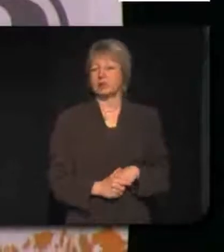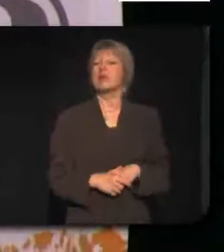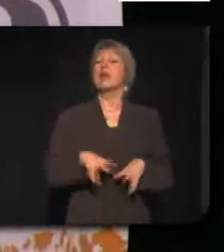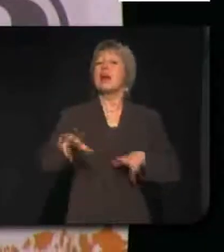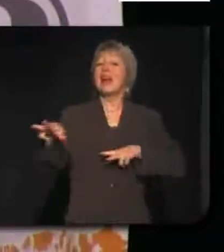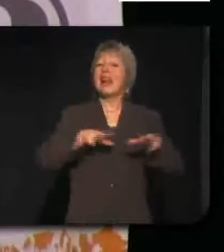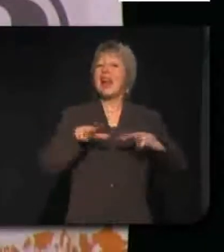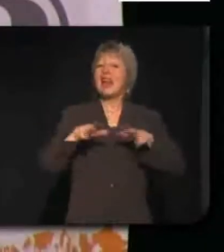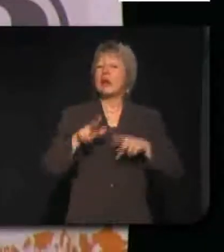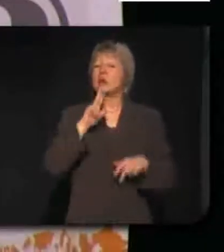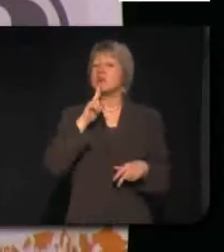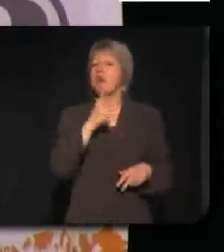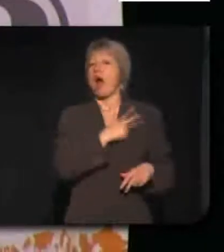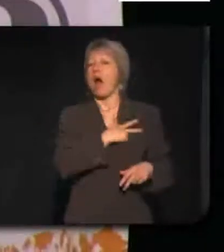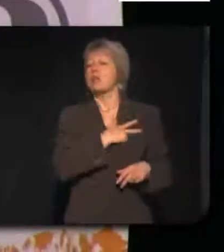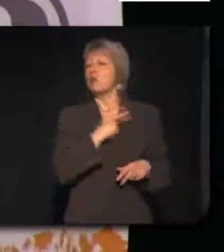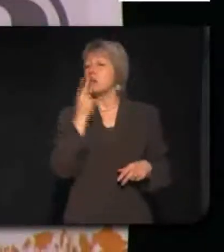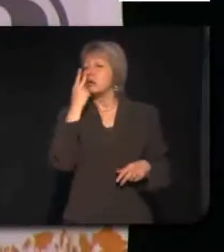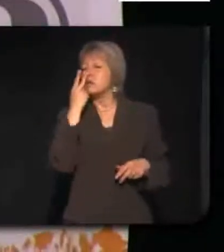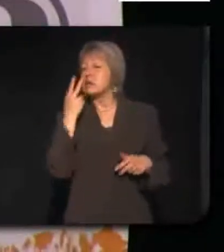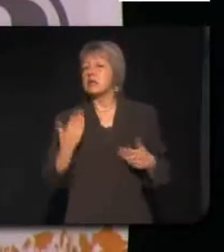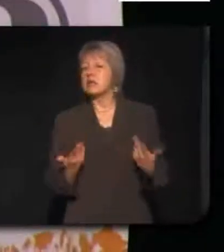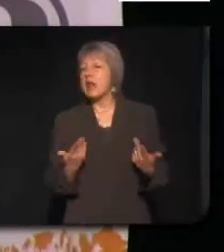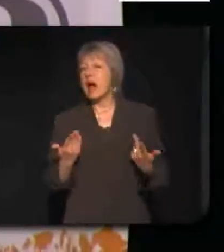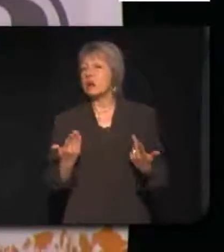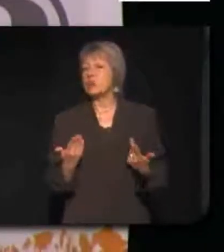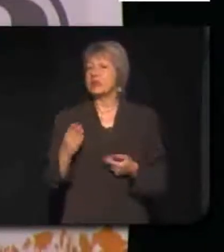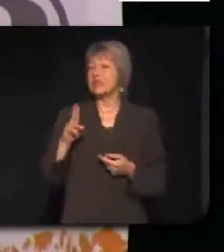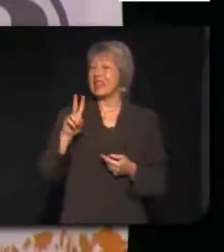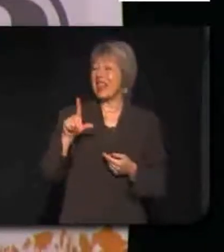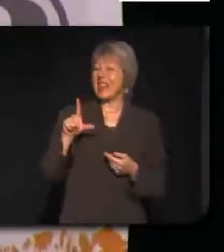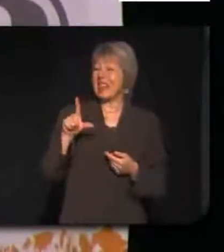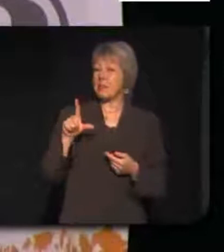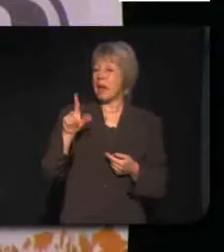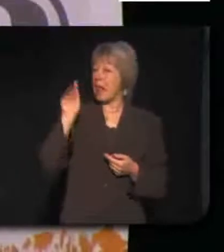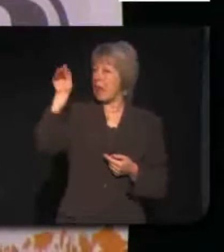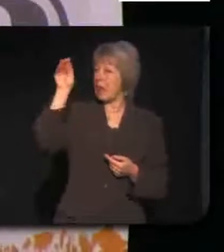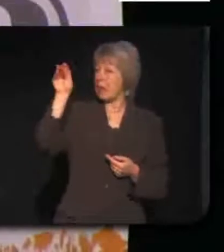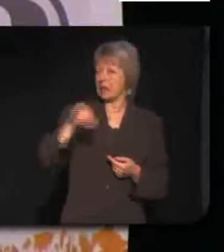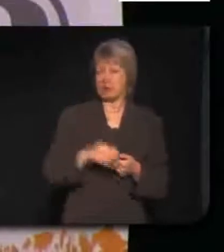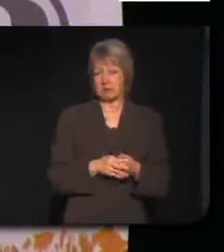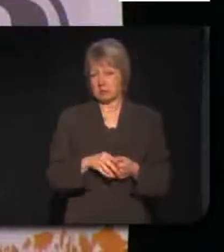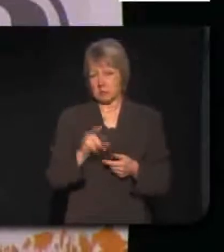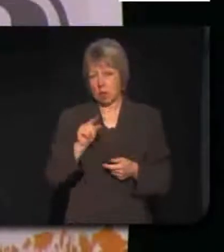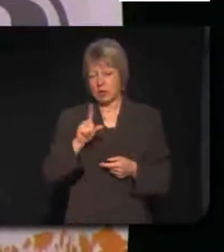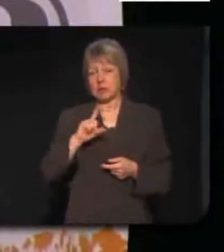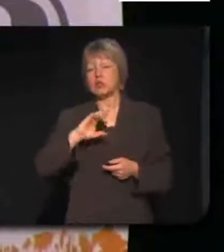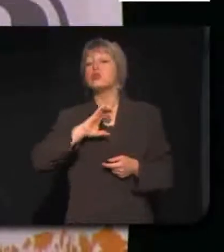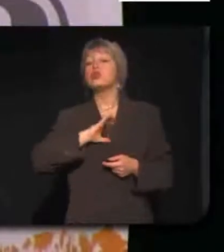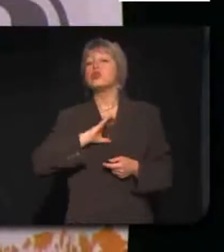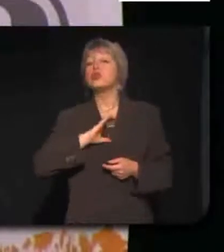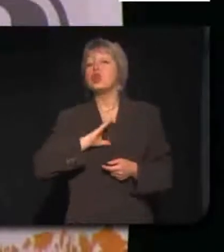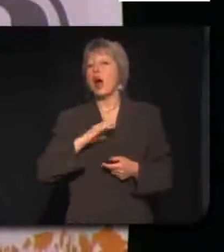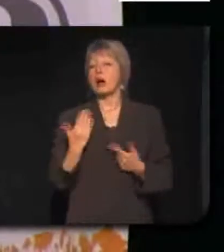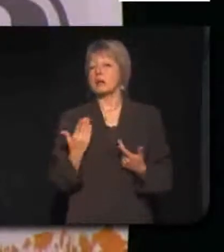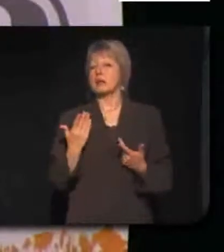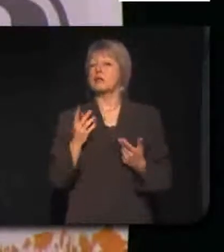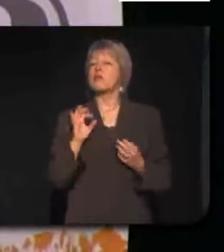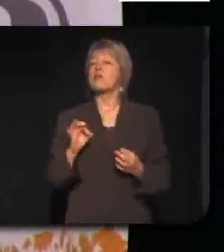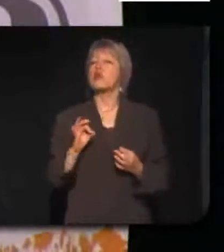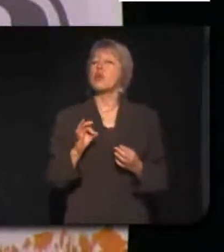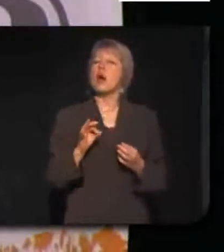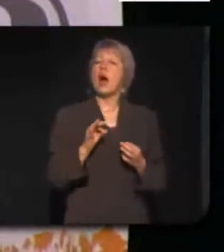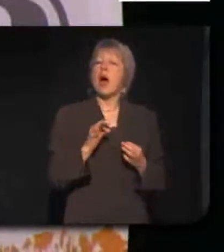Regierungsverantwortung besteht eben nicht darin Herr Niebel diese als Chance zu sehen dutzendfach Parteifreunde in